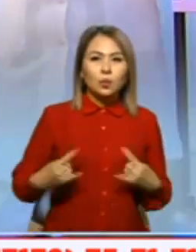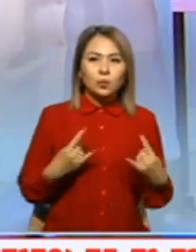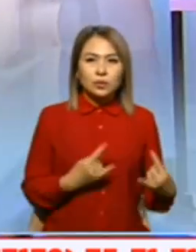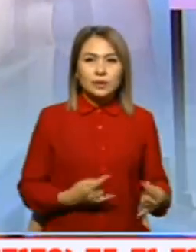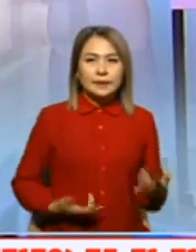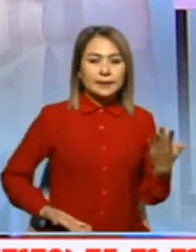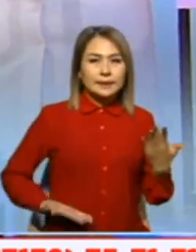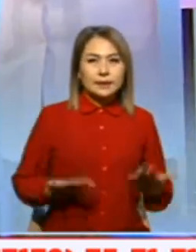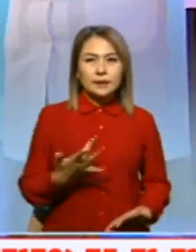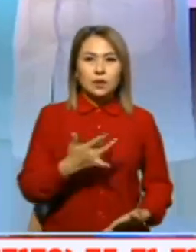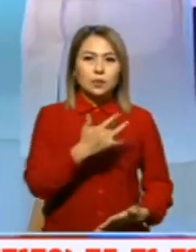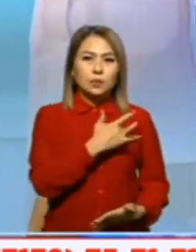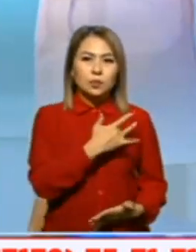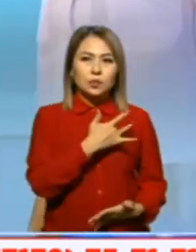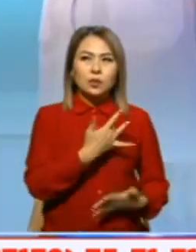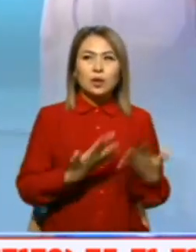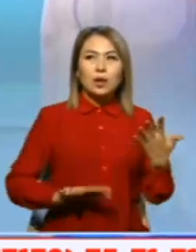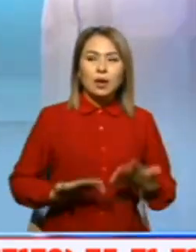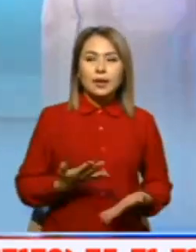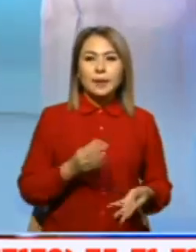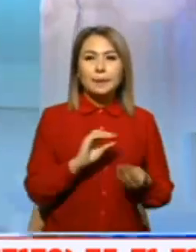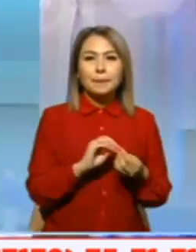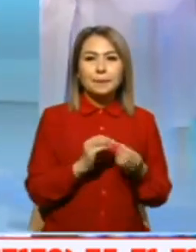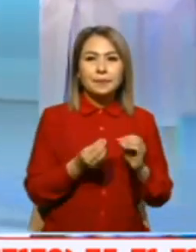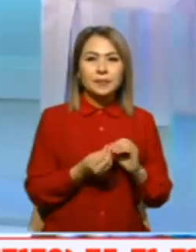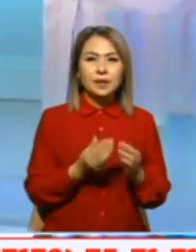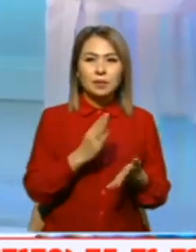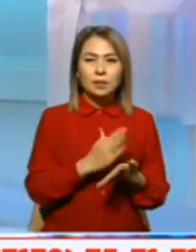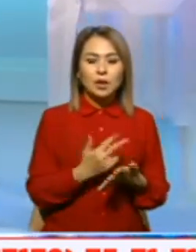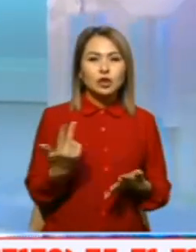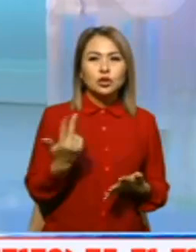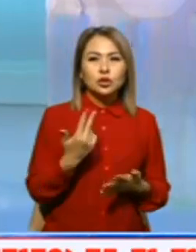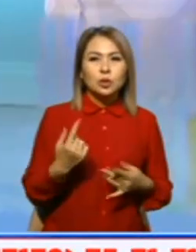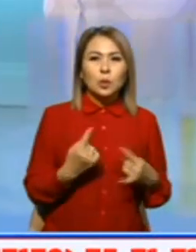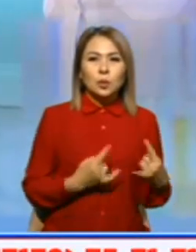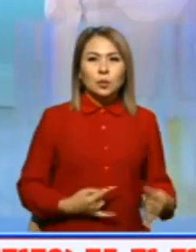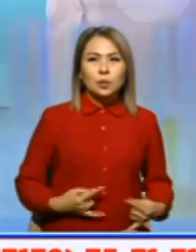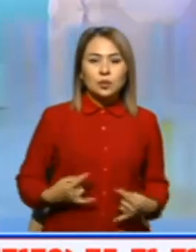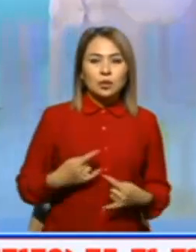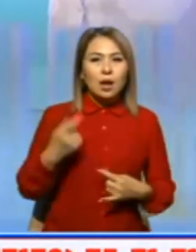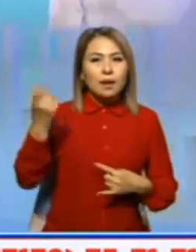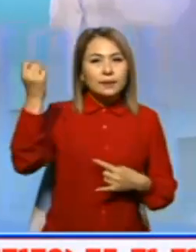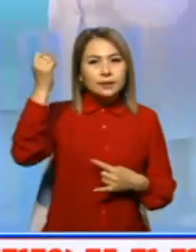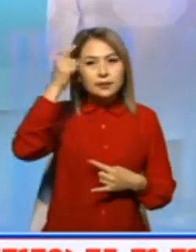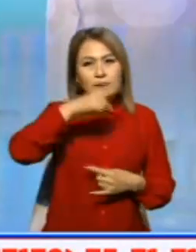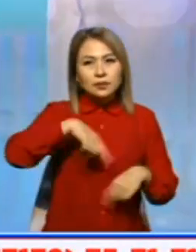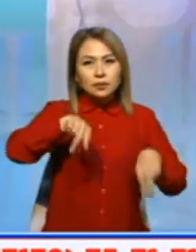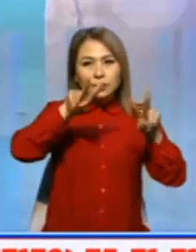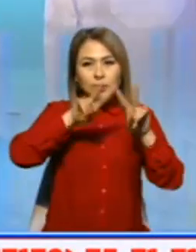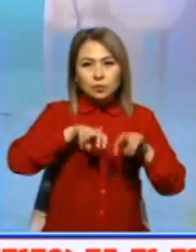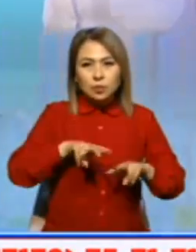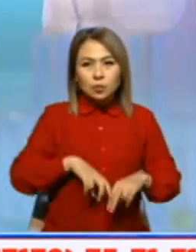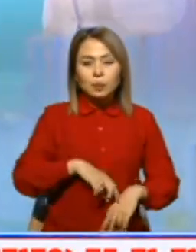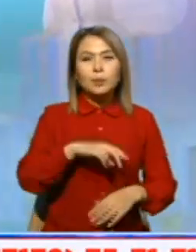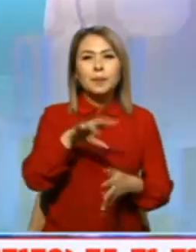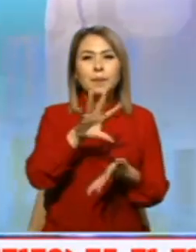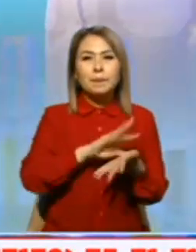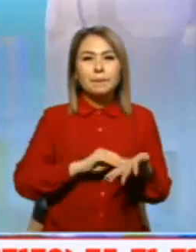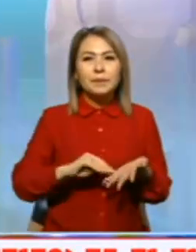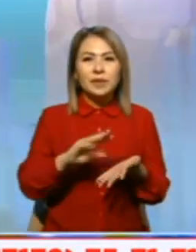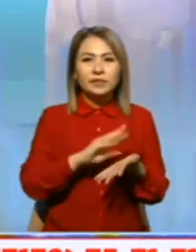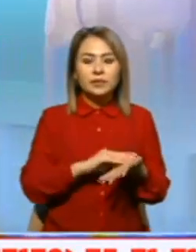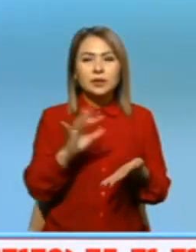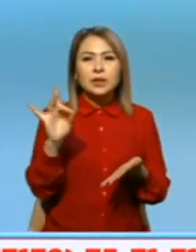триместрде балада жүректе қандай болар, ақаулар болса, үшінші триместрде одан анықтай, ішкерлей тағы да жалпы